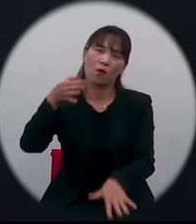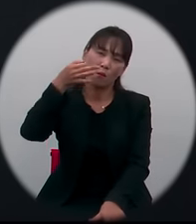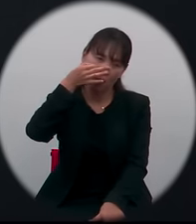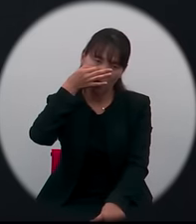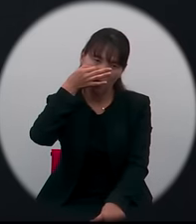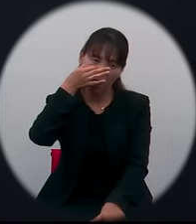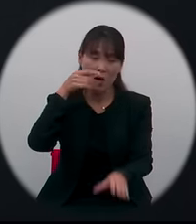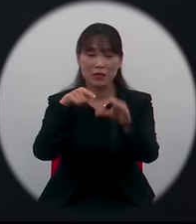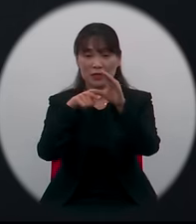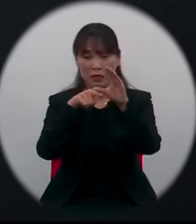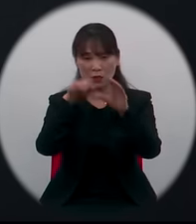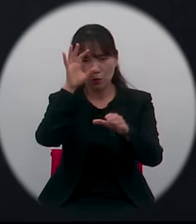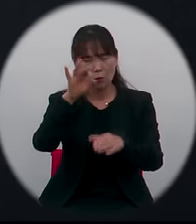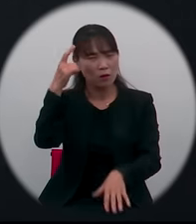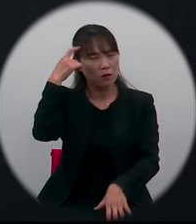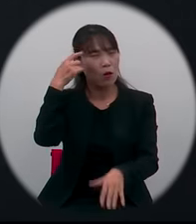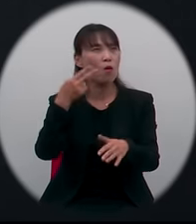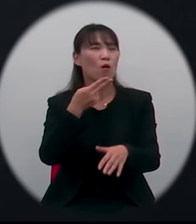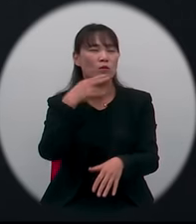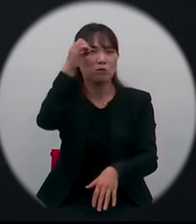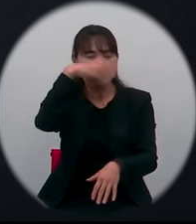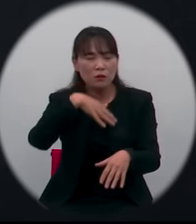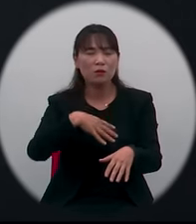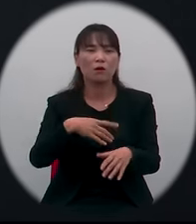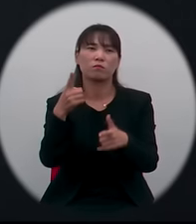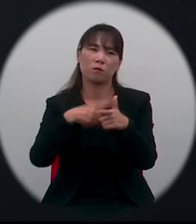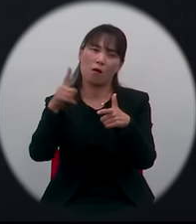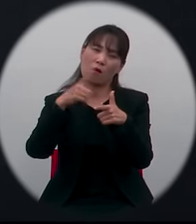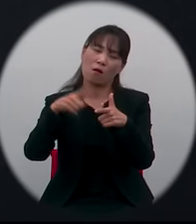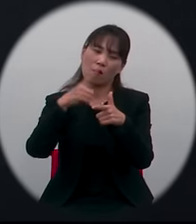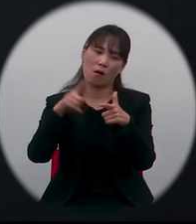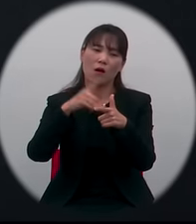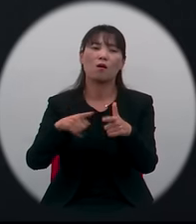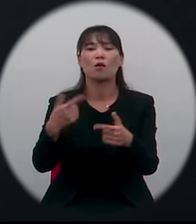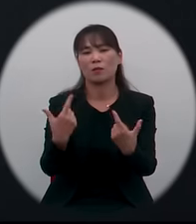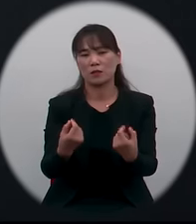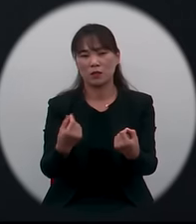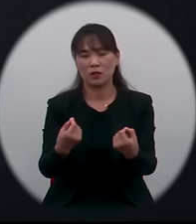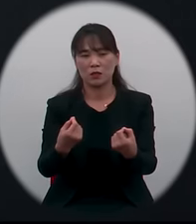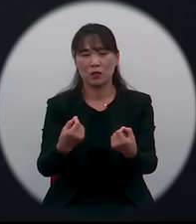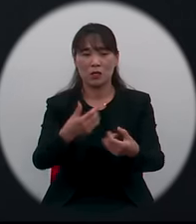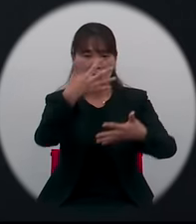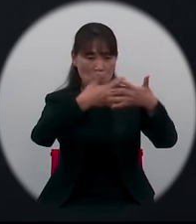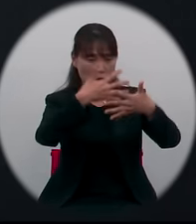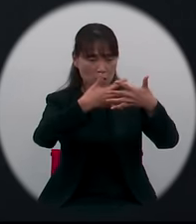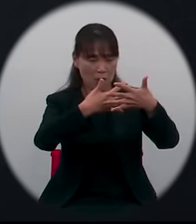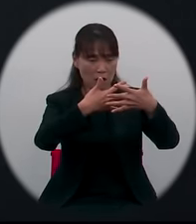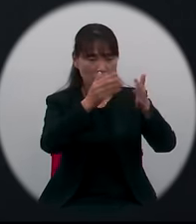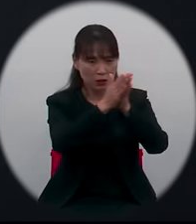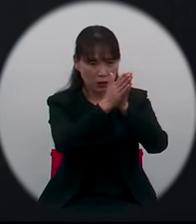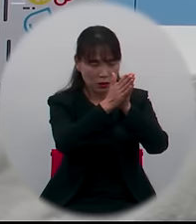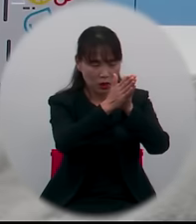놓고가 국어 사전에서 찾아보면 제정신을 잃고 멍 상태가 된다라는 의미입니다 즉 숏폼 켜는 순간